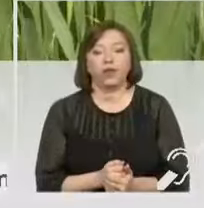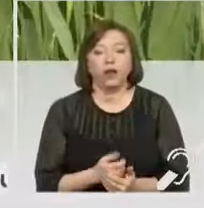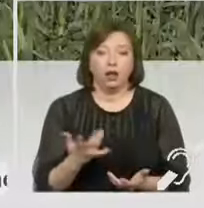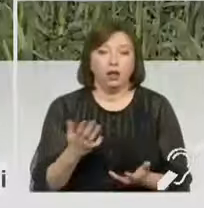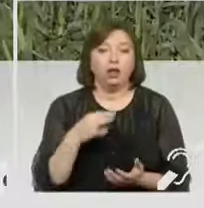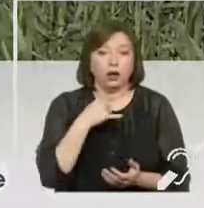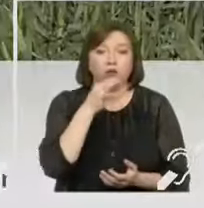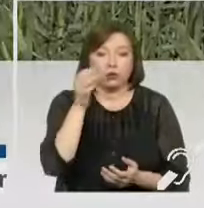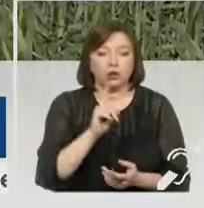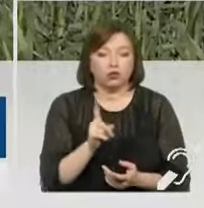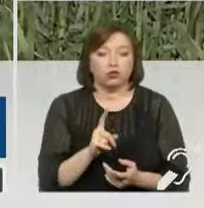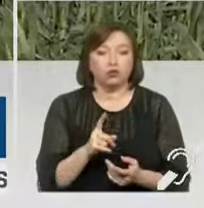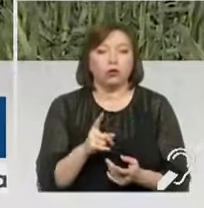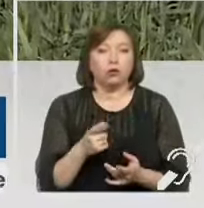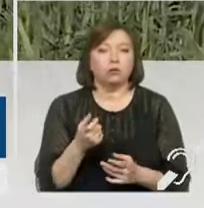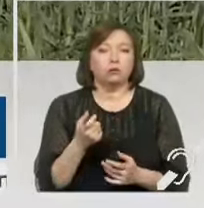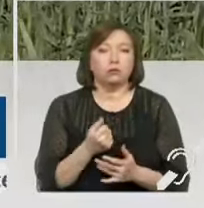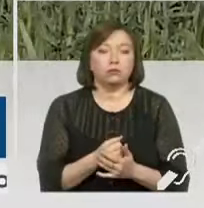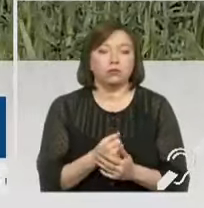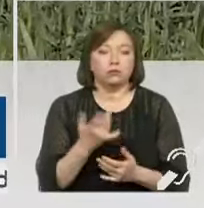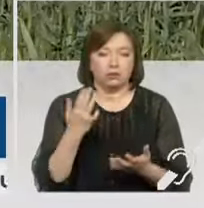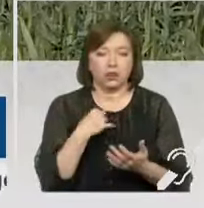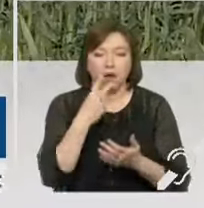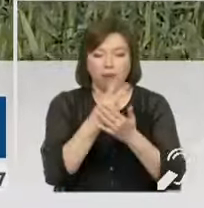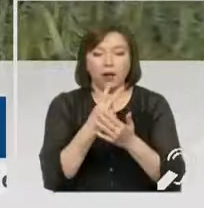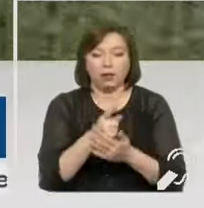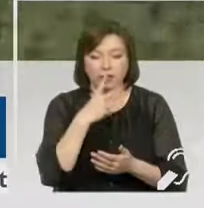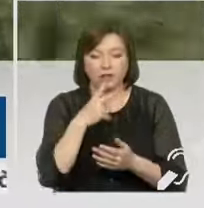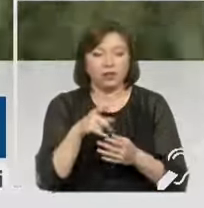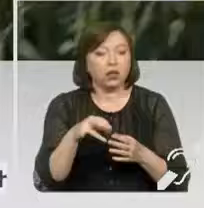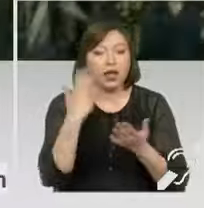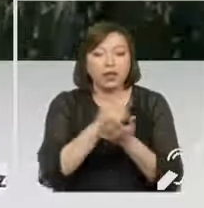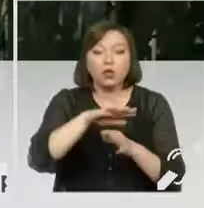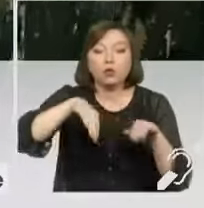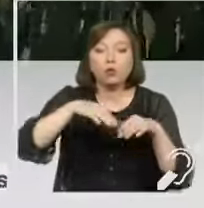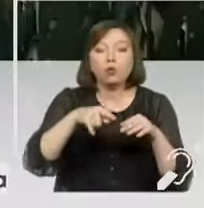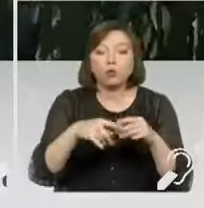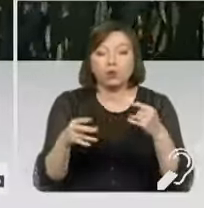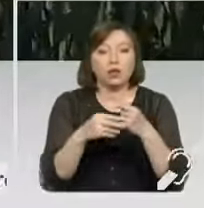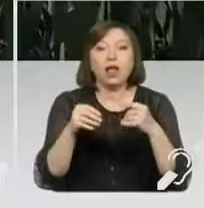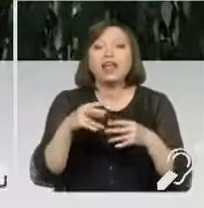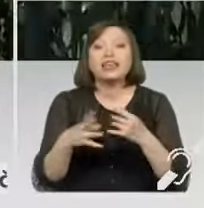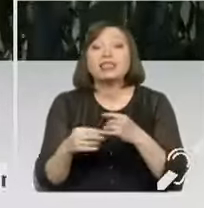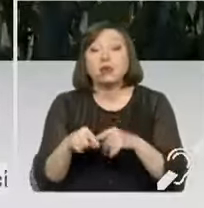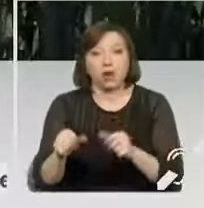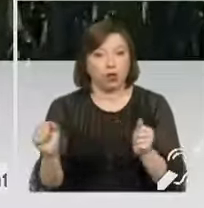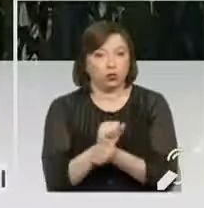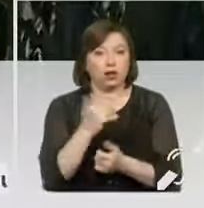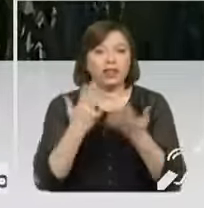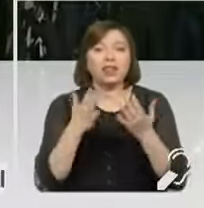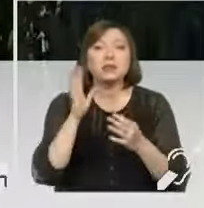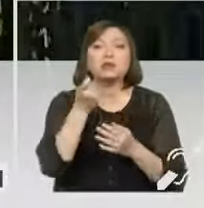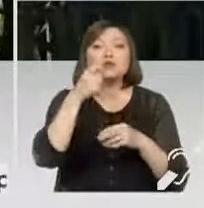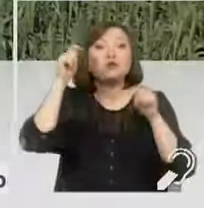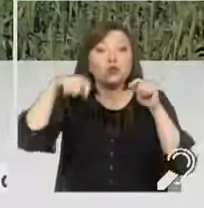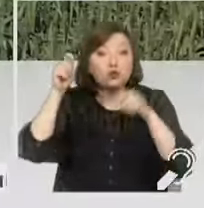și vă spun că e insuficiență foarte mare. Ia, pe acolo v-am arătat, uitați în coace, nu are deloc apă. Pământul e uscat complet. Dacă ar fi o ploaie de vreo 20 mm, eu cred